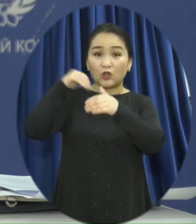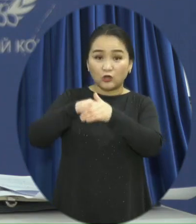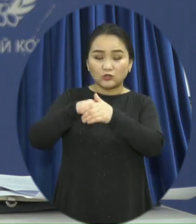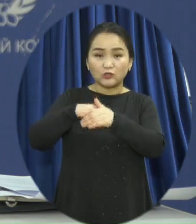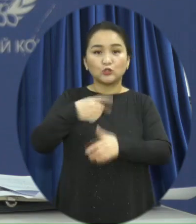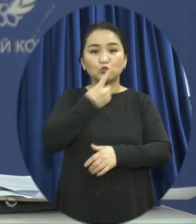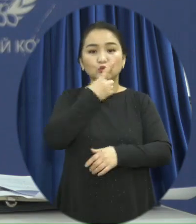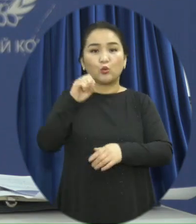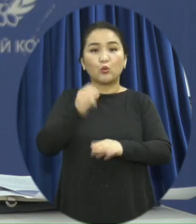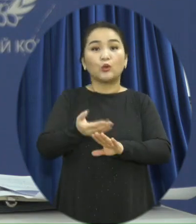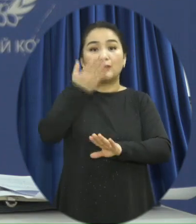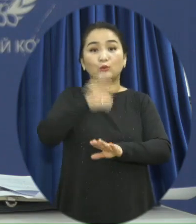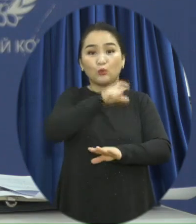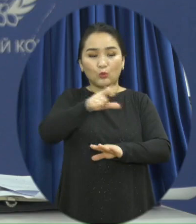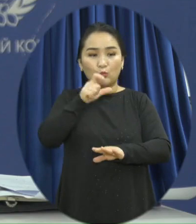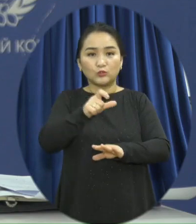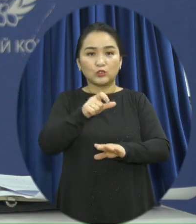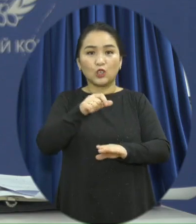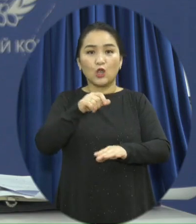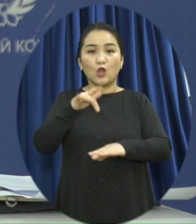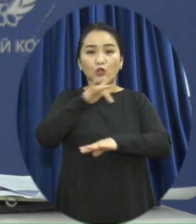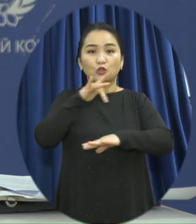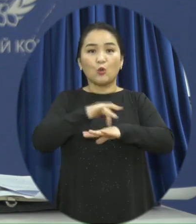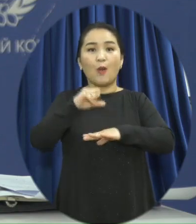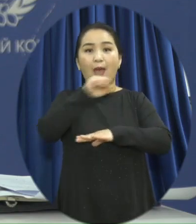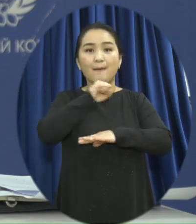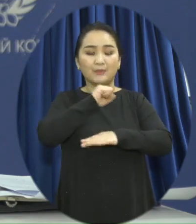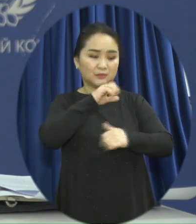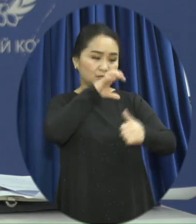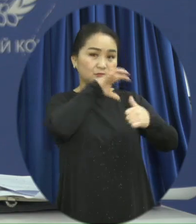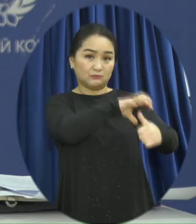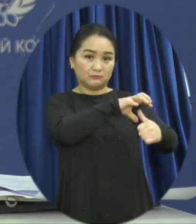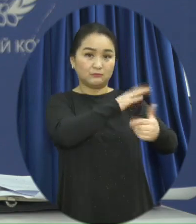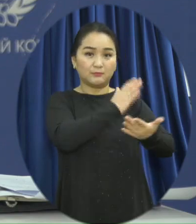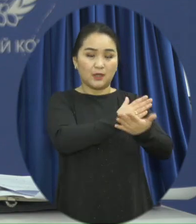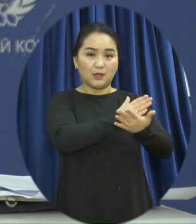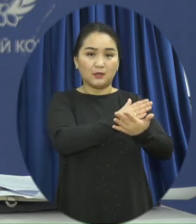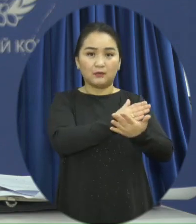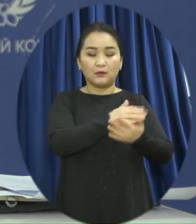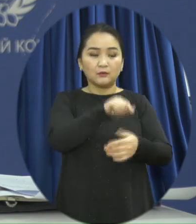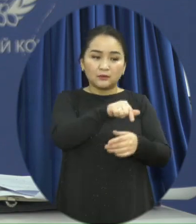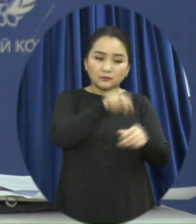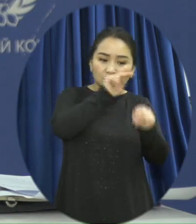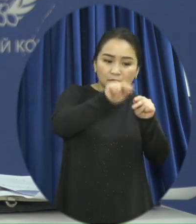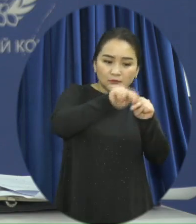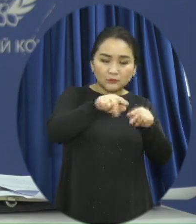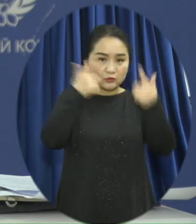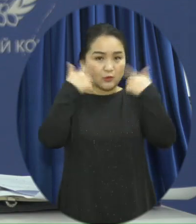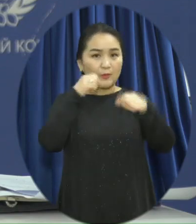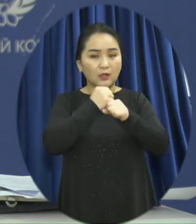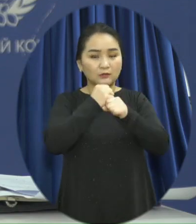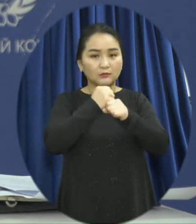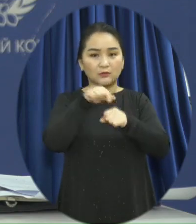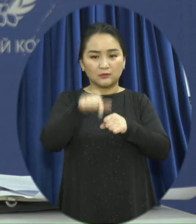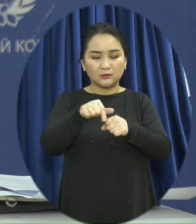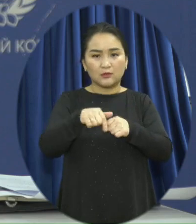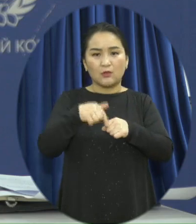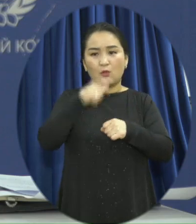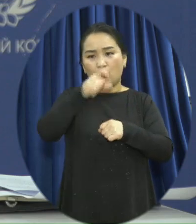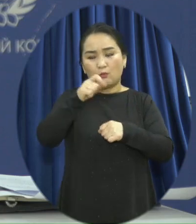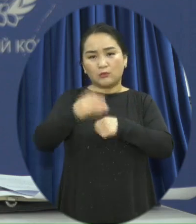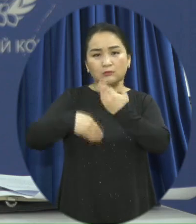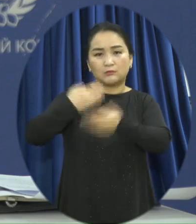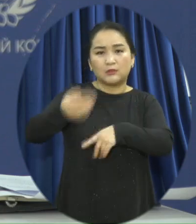байна. Мөн одоо голомтын өргөжүүлсэн тандалтыг Төв аймаг маань зохион байгуулж байна. Тэгэхээр ийм одоо хойшоо хойшоогоо хор уршигтай байдаг